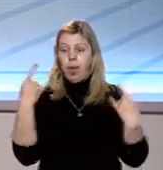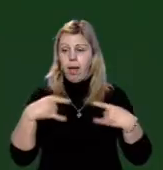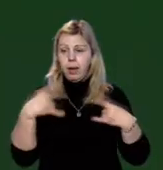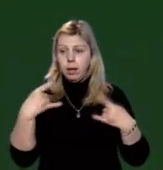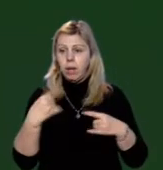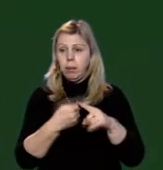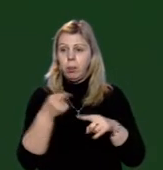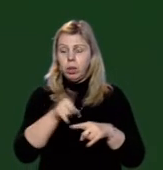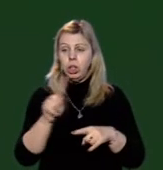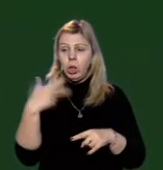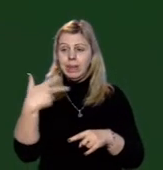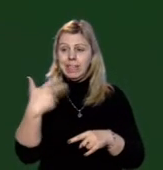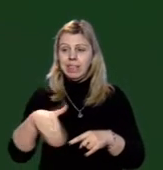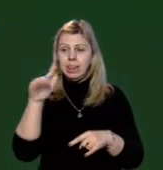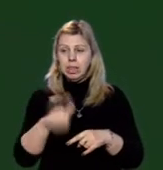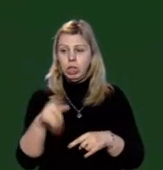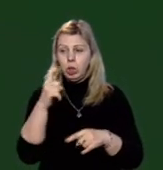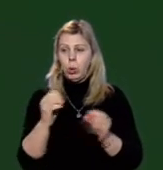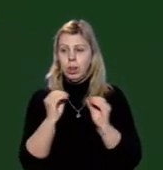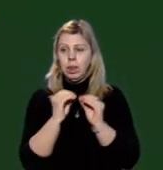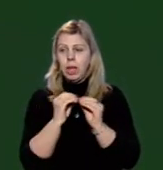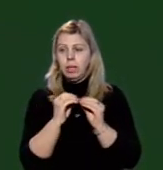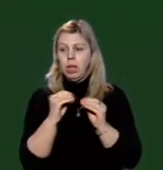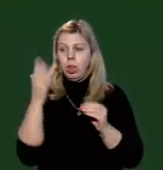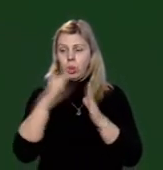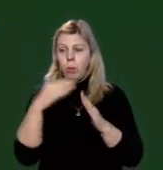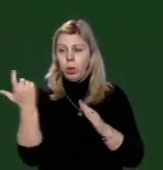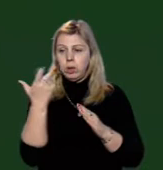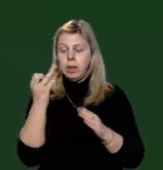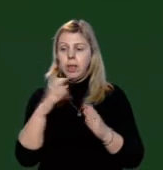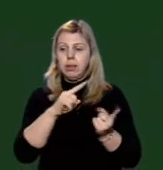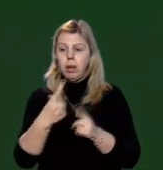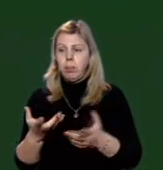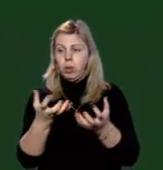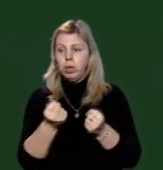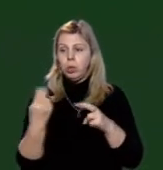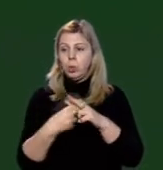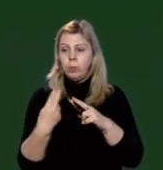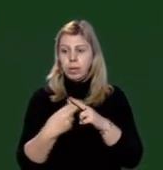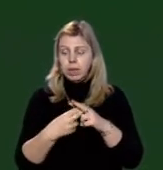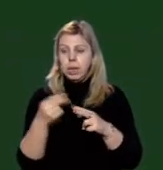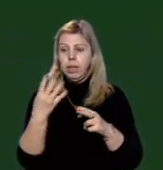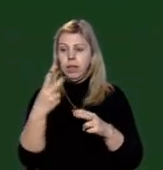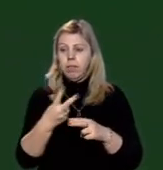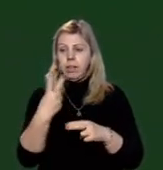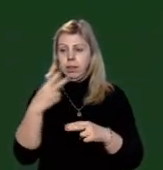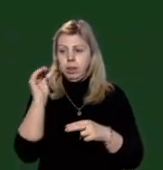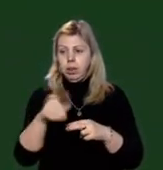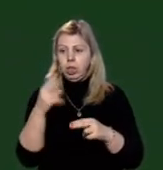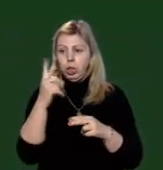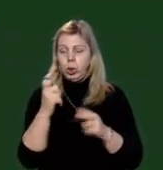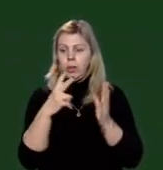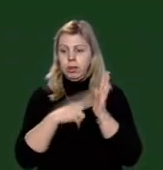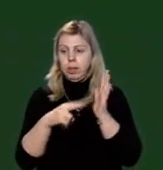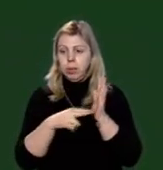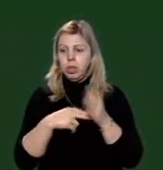екранах про те, що 30 тисяч і 110 домогосподарств на Закарпатті отримують субсидію, із них 20 тисяч